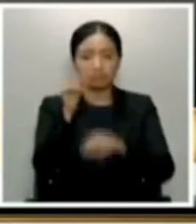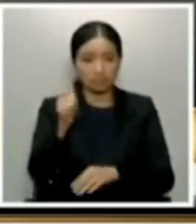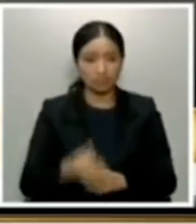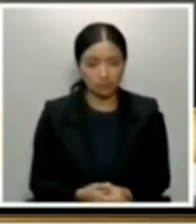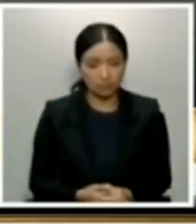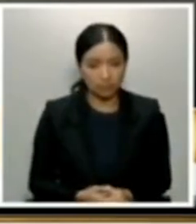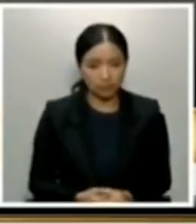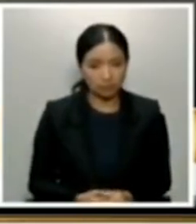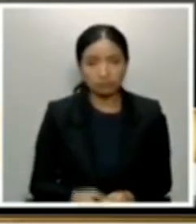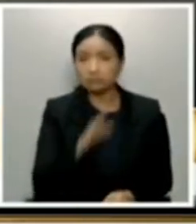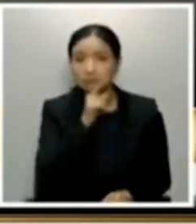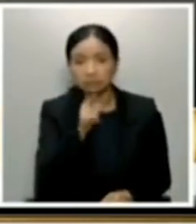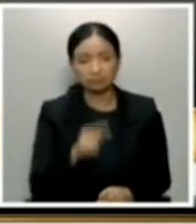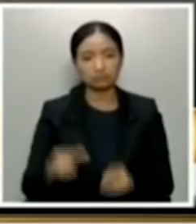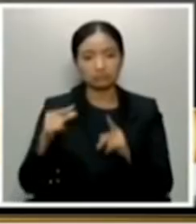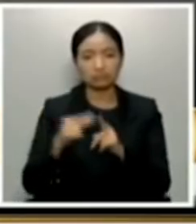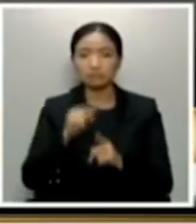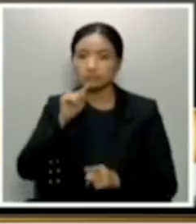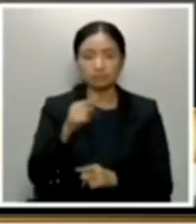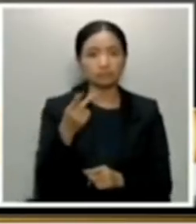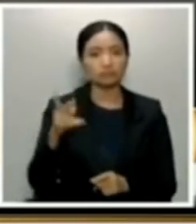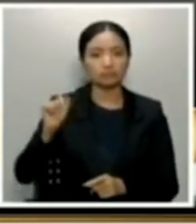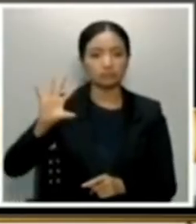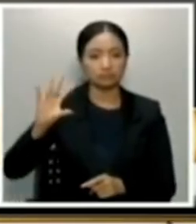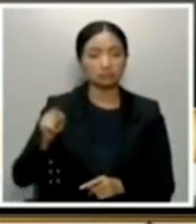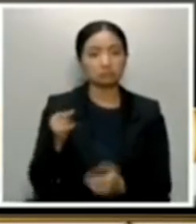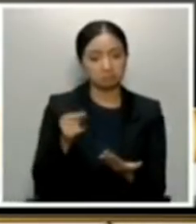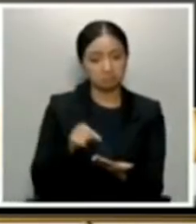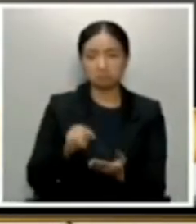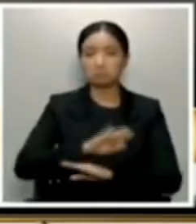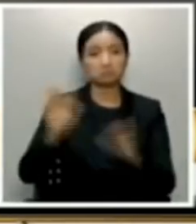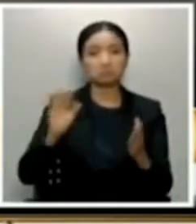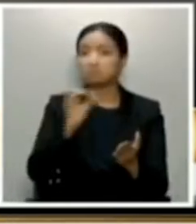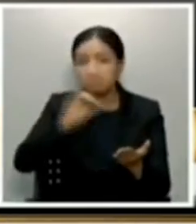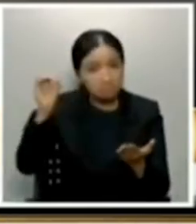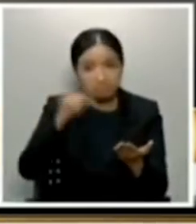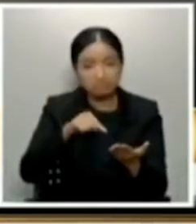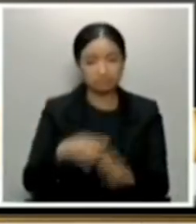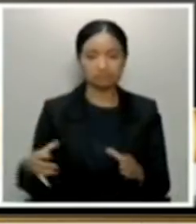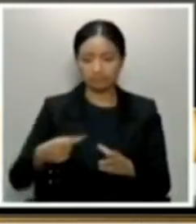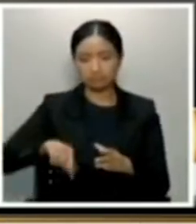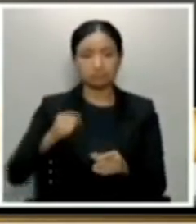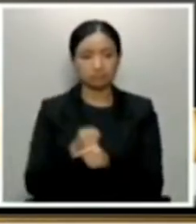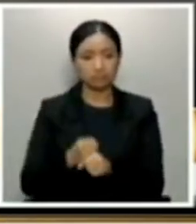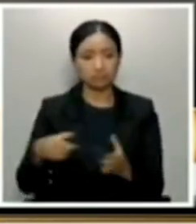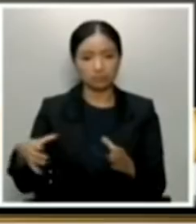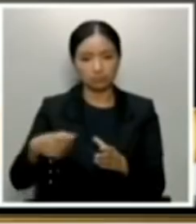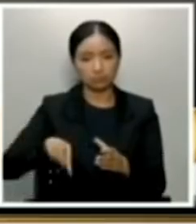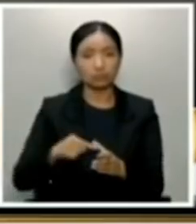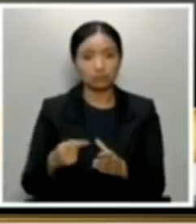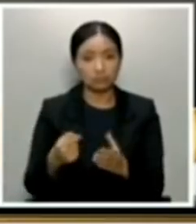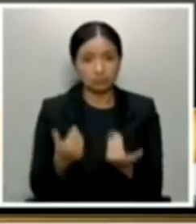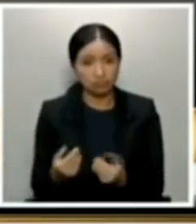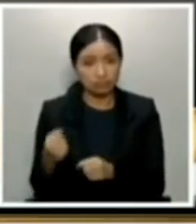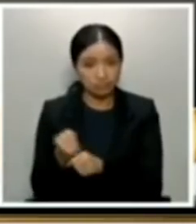มื่อท่านไม่เคยยกเลิกคำสั่งคสช.ฉบับนี้คณะทำงานคณะนี้ตกลงทุกวันนี้ยังทำงาน